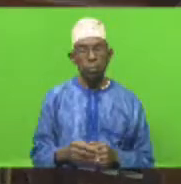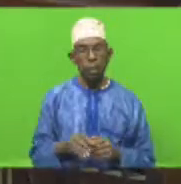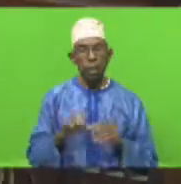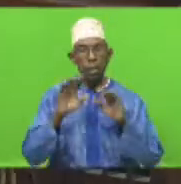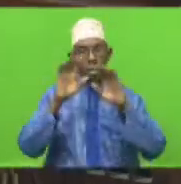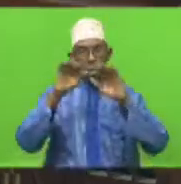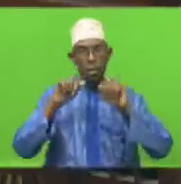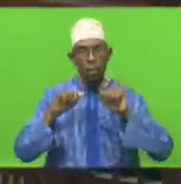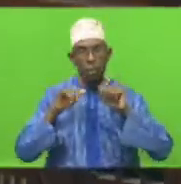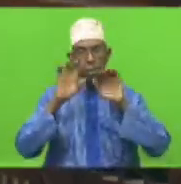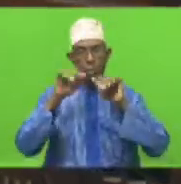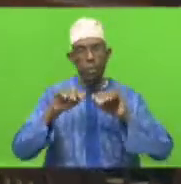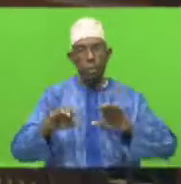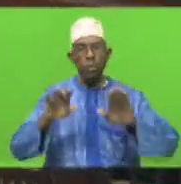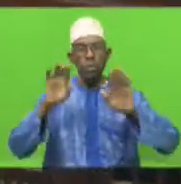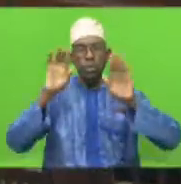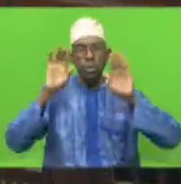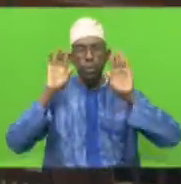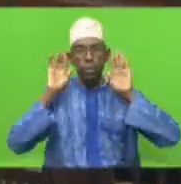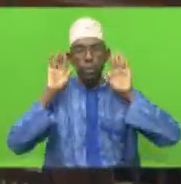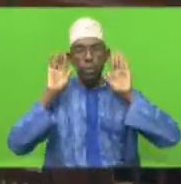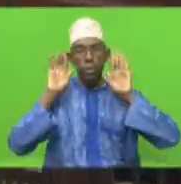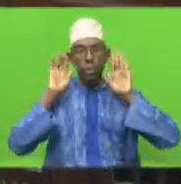الله حي على الصلاة